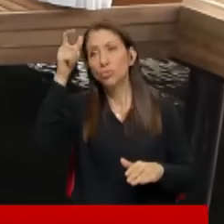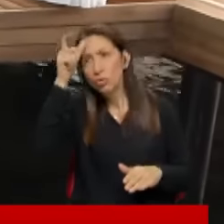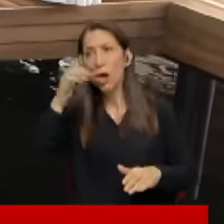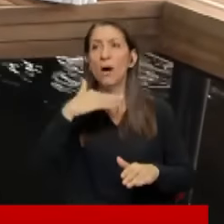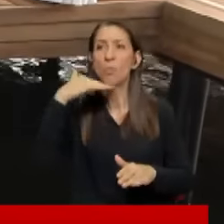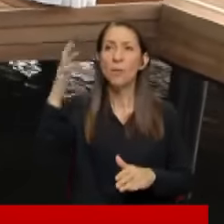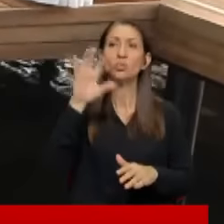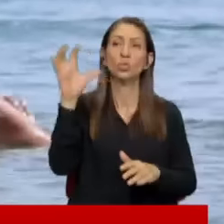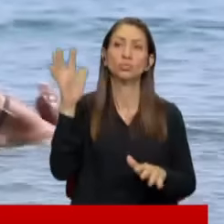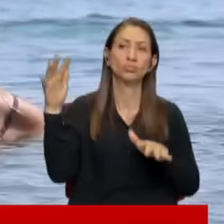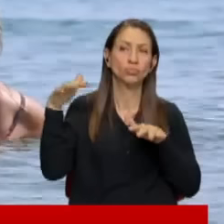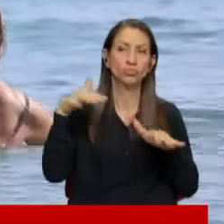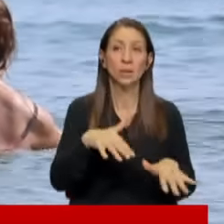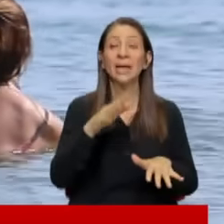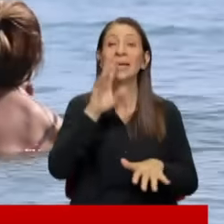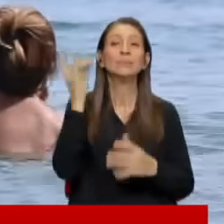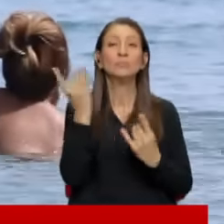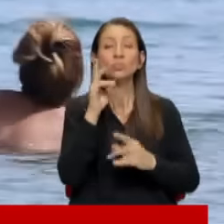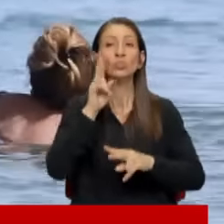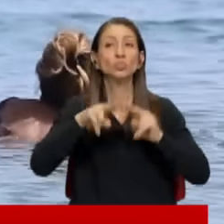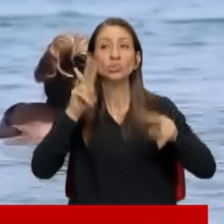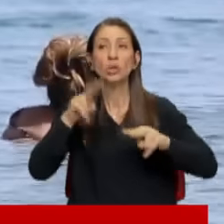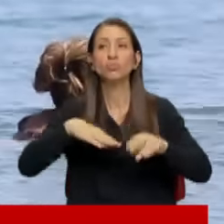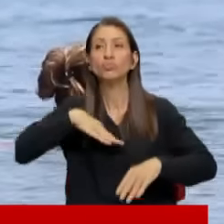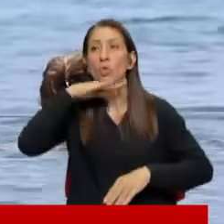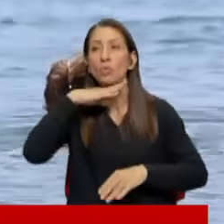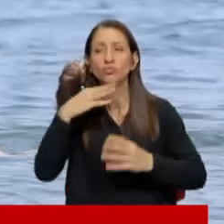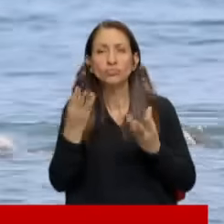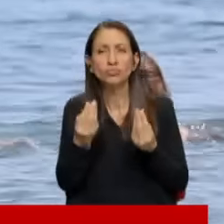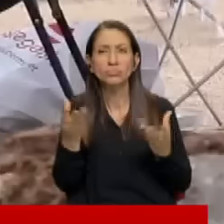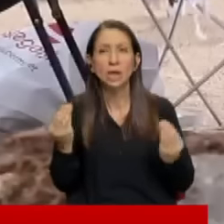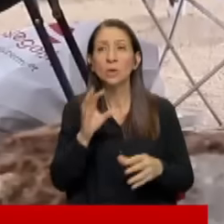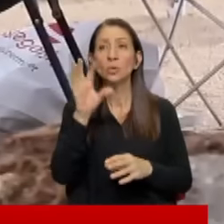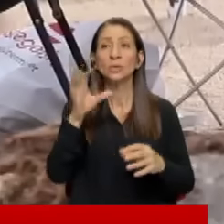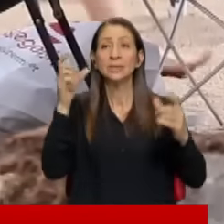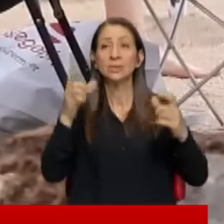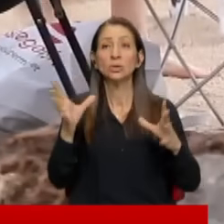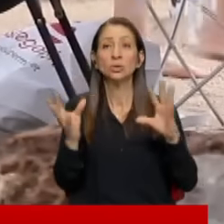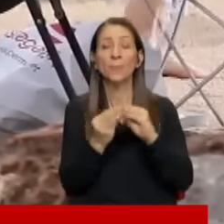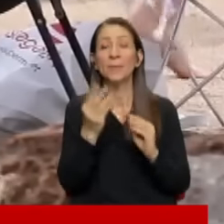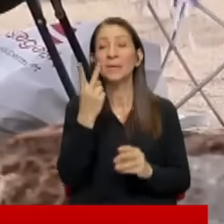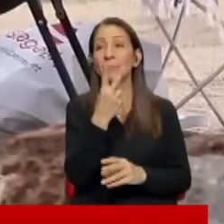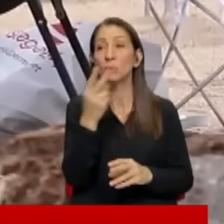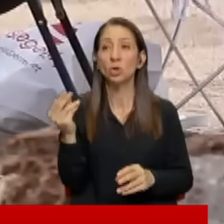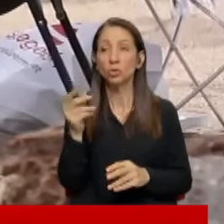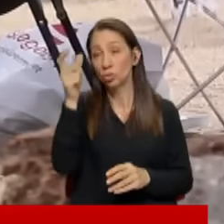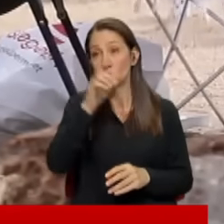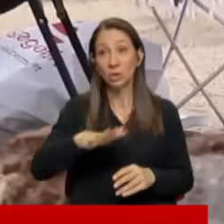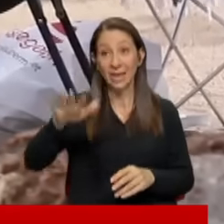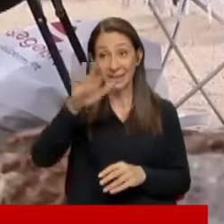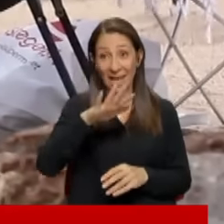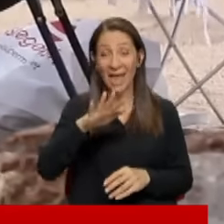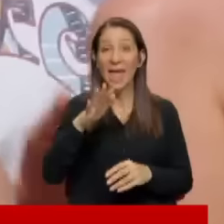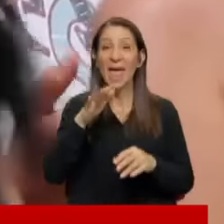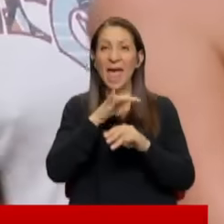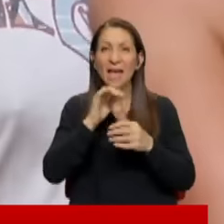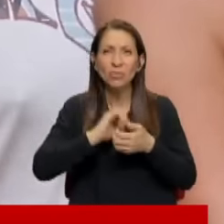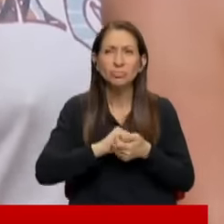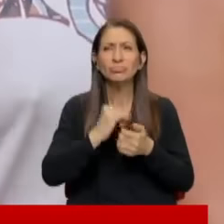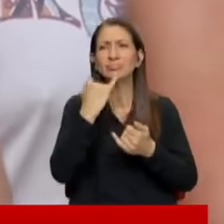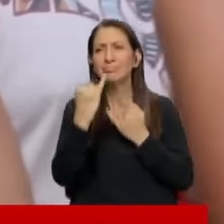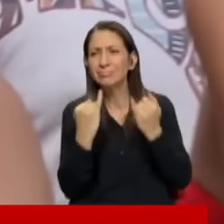akını yaşandı. Ören yerleri ve müzelerde doldu taştı. Turistik beldelerde toplam 2 milyon, ülke genelinde ise eş, dost